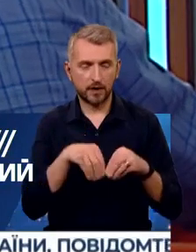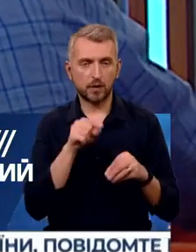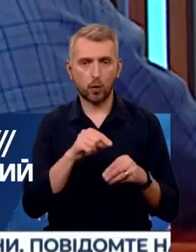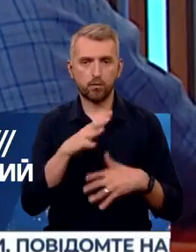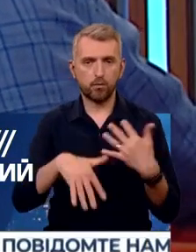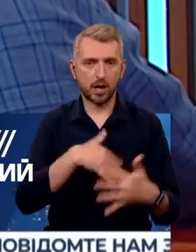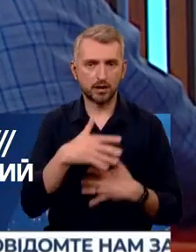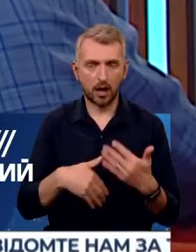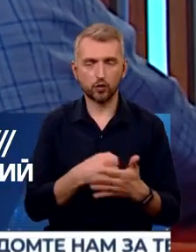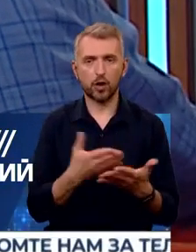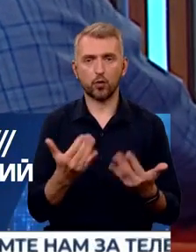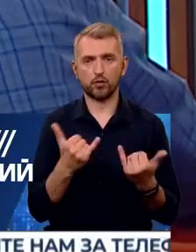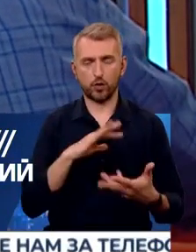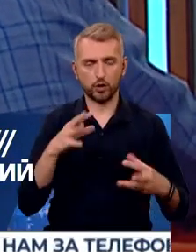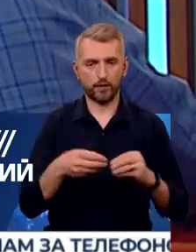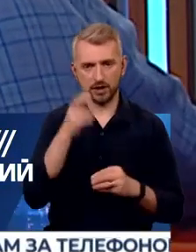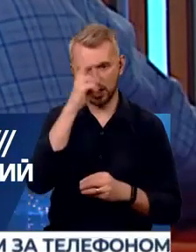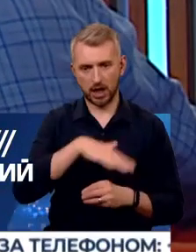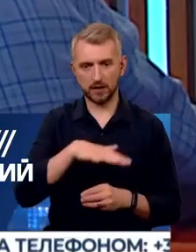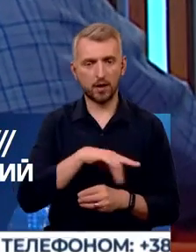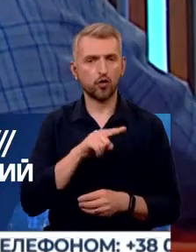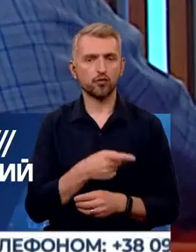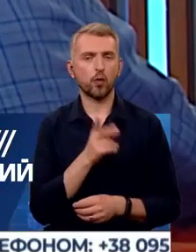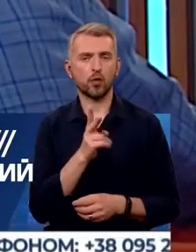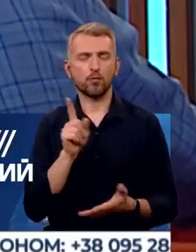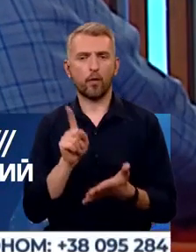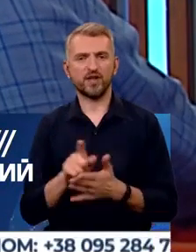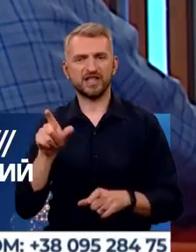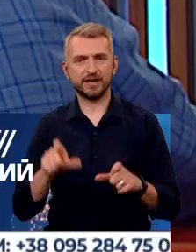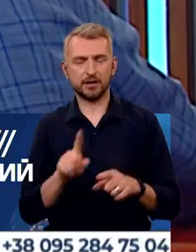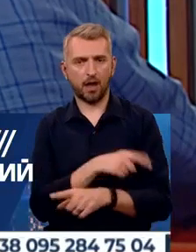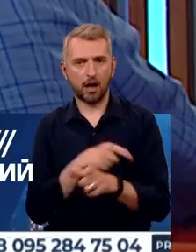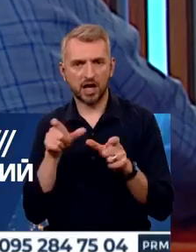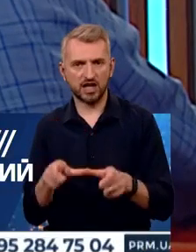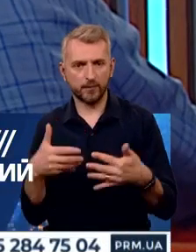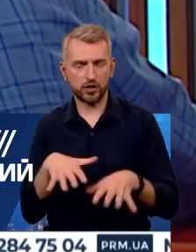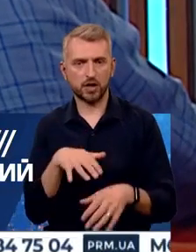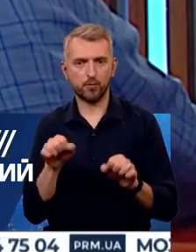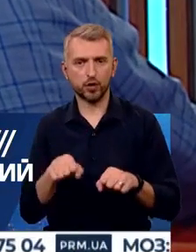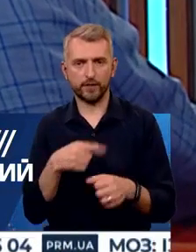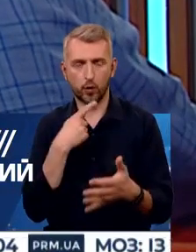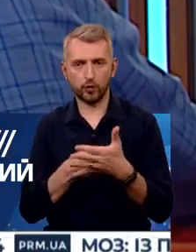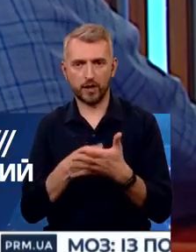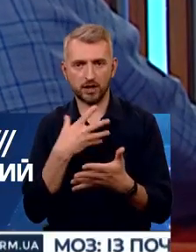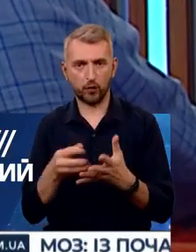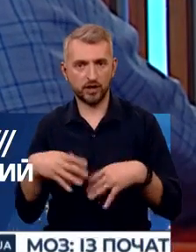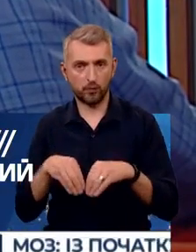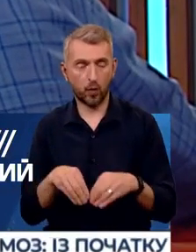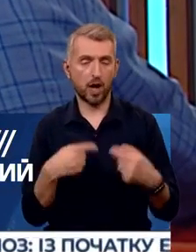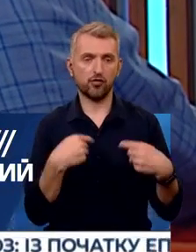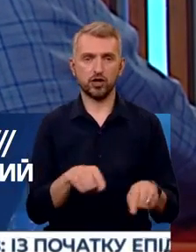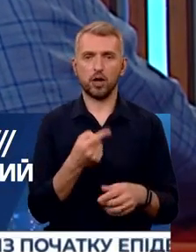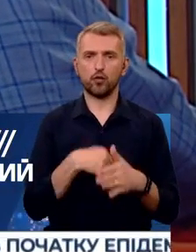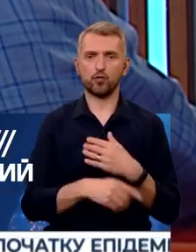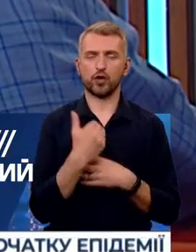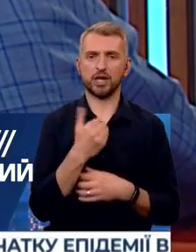бардак, це до правда, якого сьогодні доведена країна. Чому одні повинні сидіти на карантині і втрачати можливість годувати свою сім'ю, а інші, тому